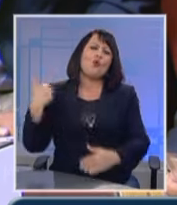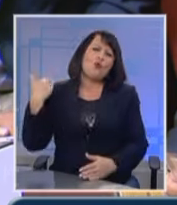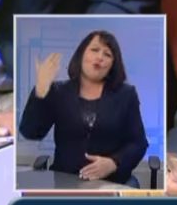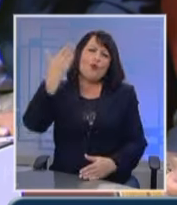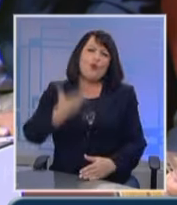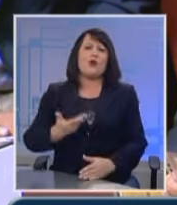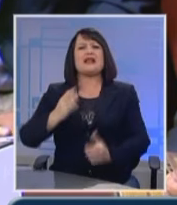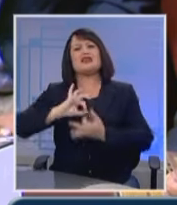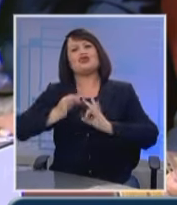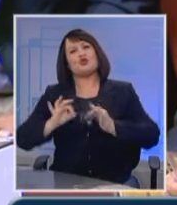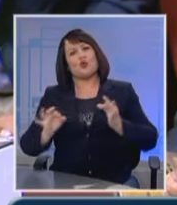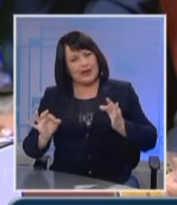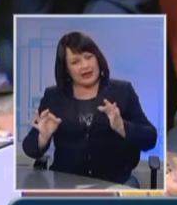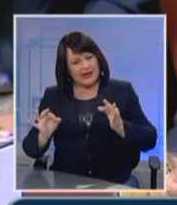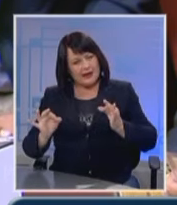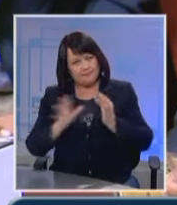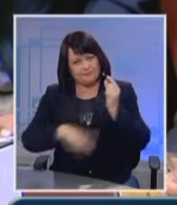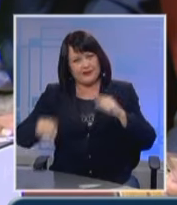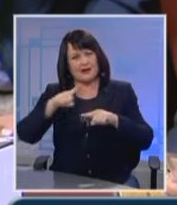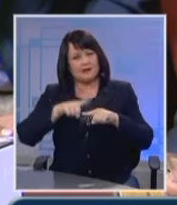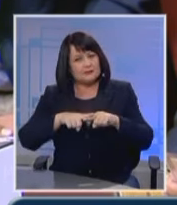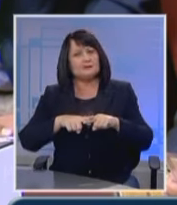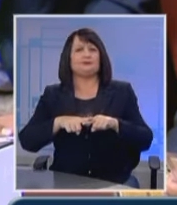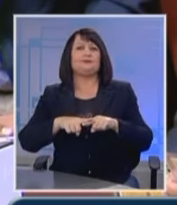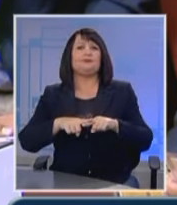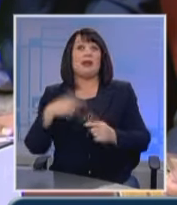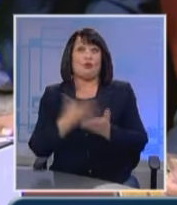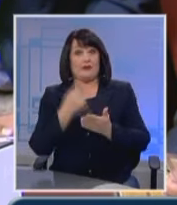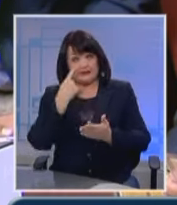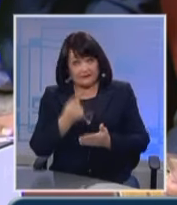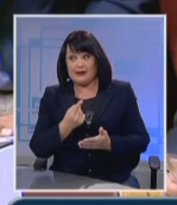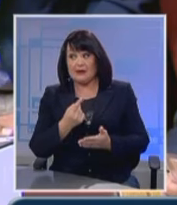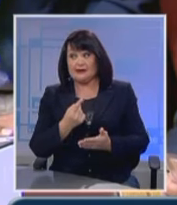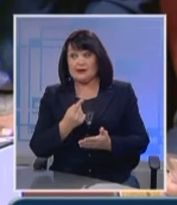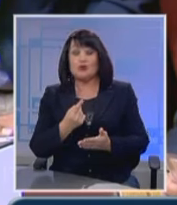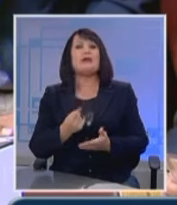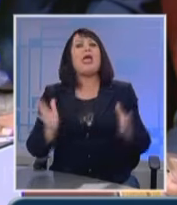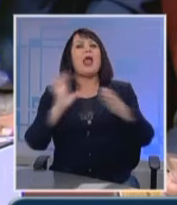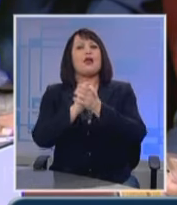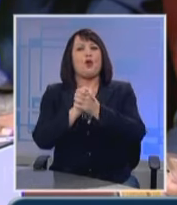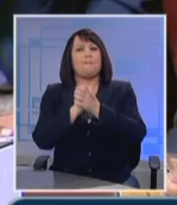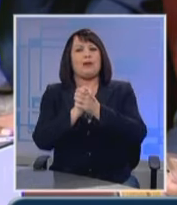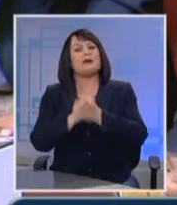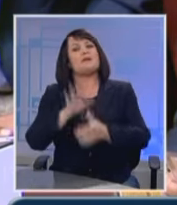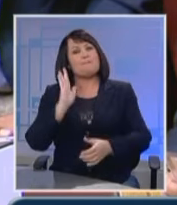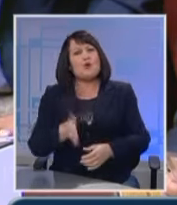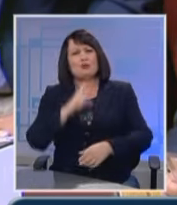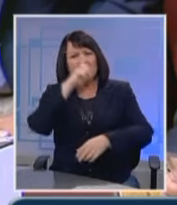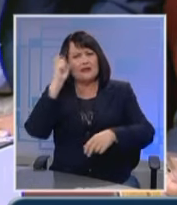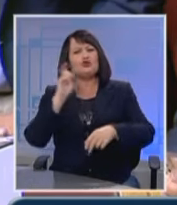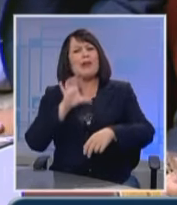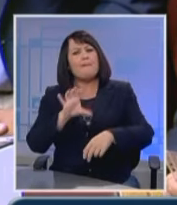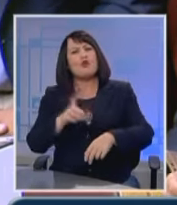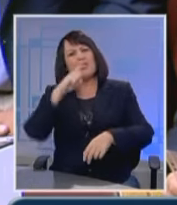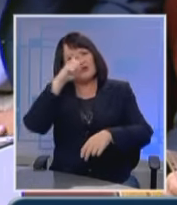μακραίωνη... Συγγνώμη. Ο ελληνικός λαός του στη μακραίωνη ιστορία του έχει αποδείξει ότι ενωμένος μπορεί όχι μόνο να επιζήσει σε δύσκολους καιρούς,